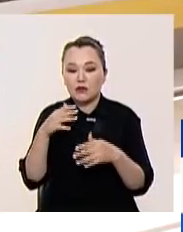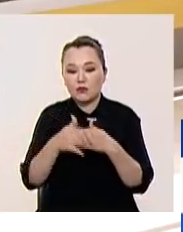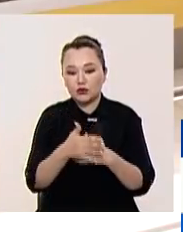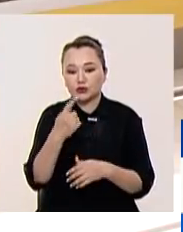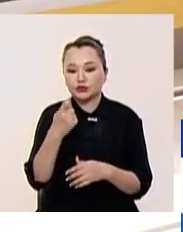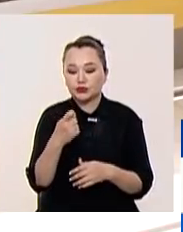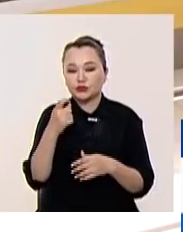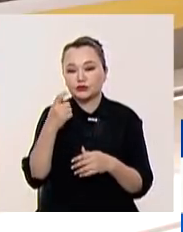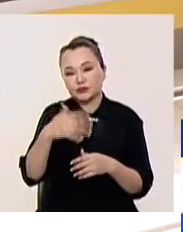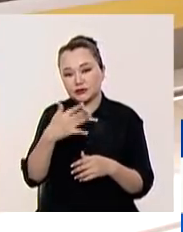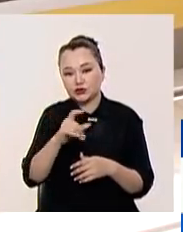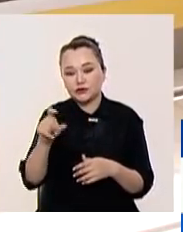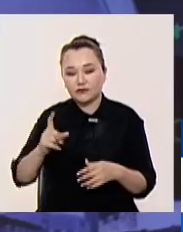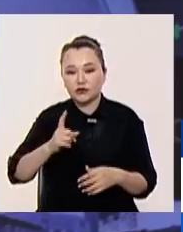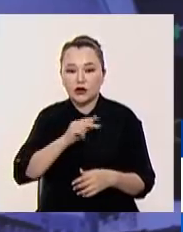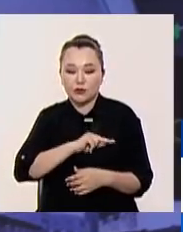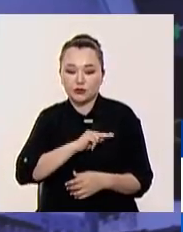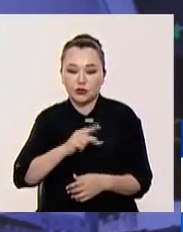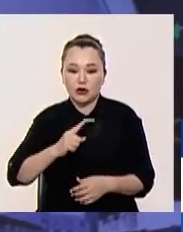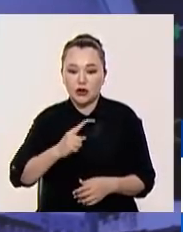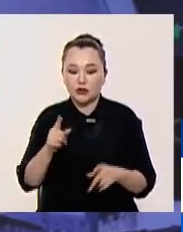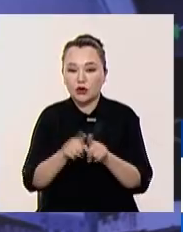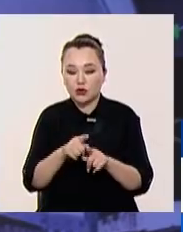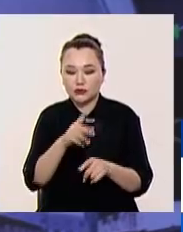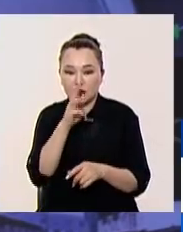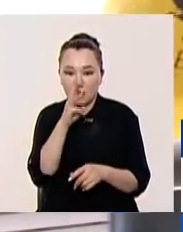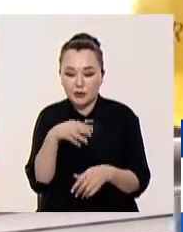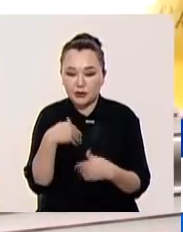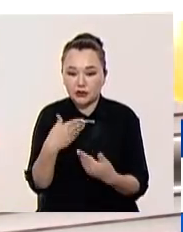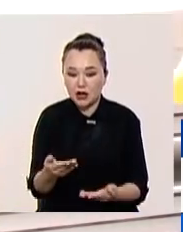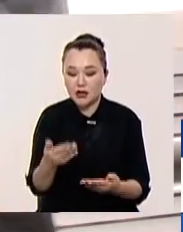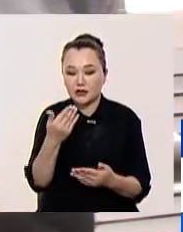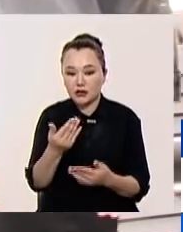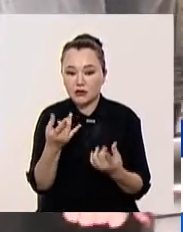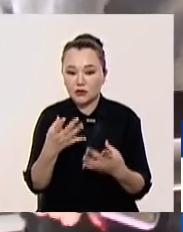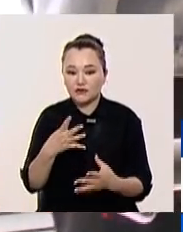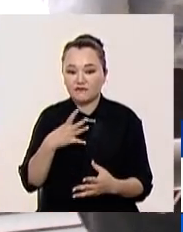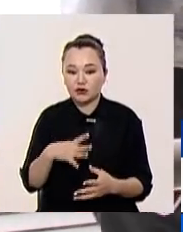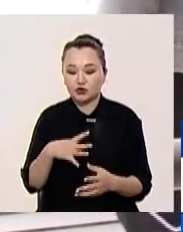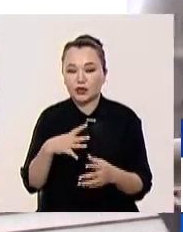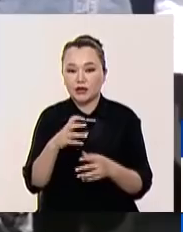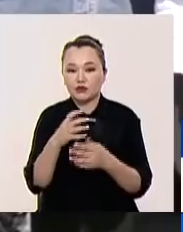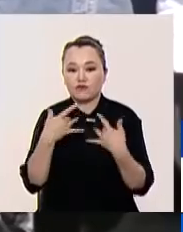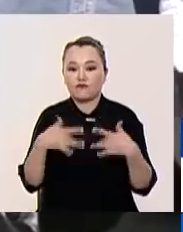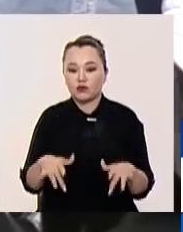полусотни сотрудников безопасности. Предлагая такую зарплату, говорят работники, их попросту вынуждают